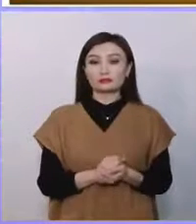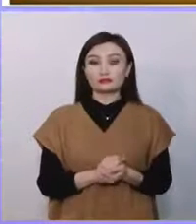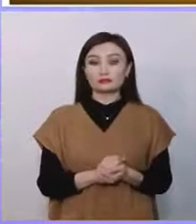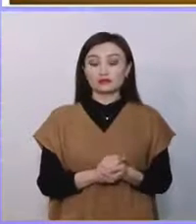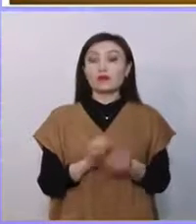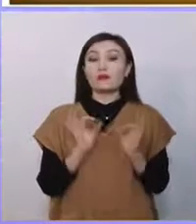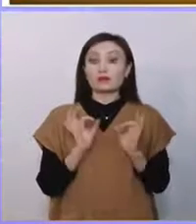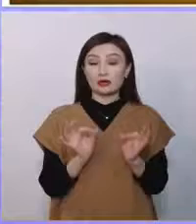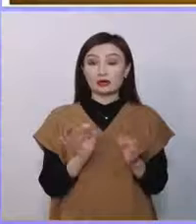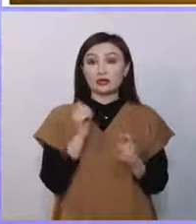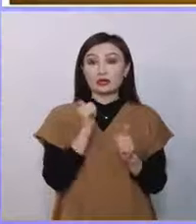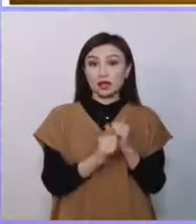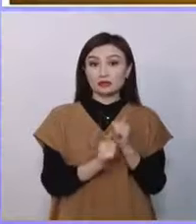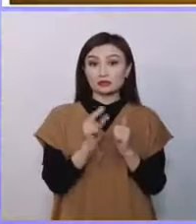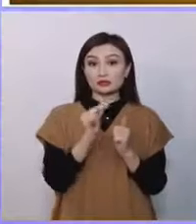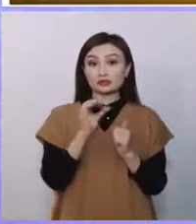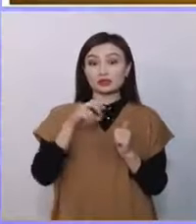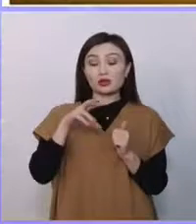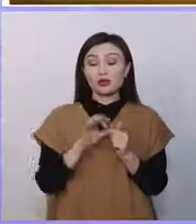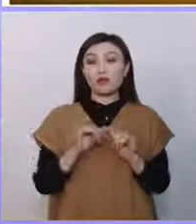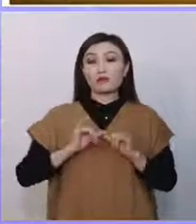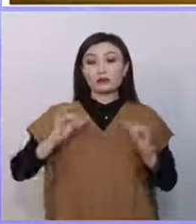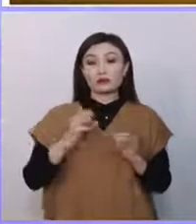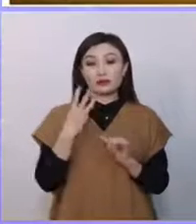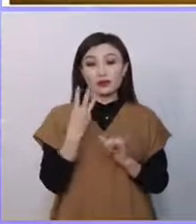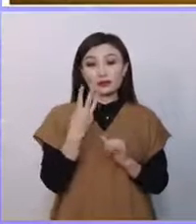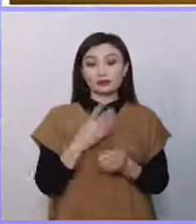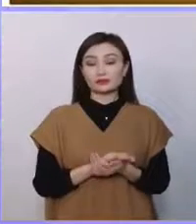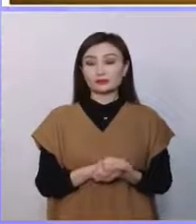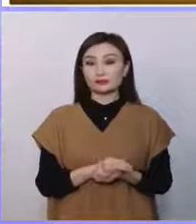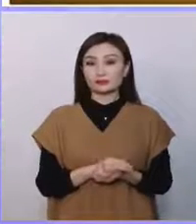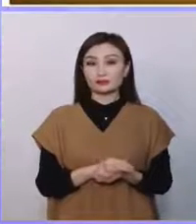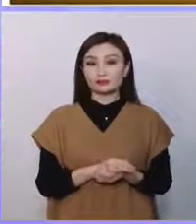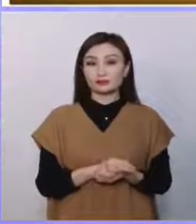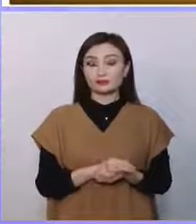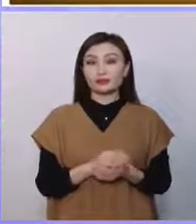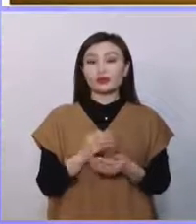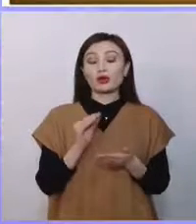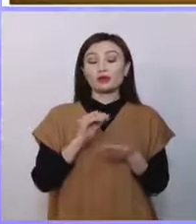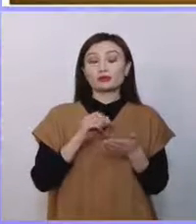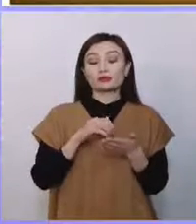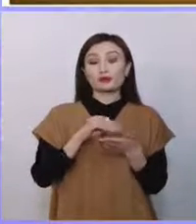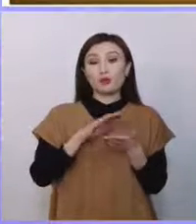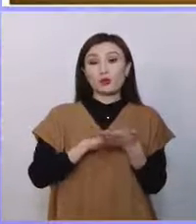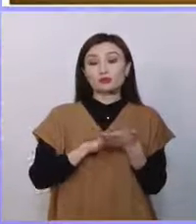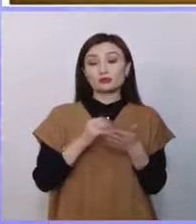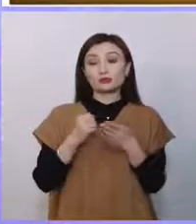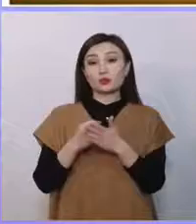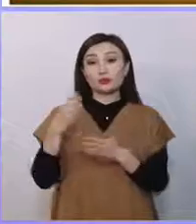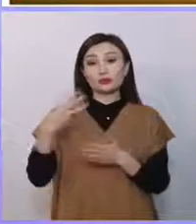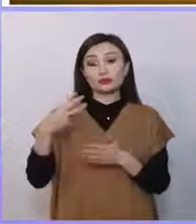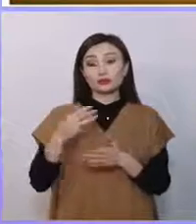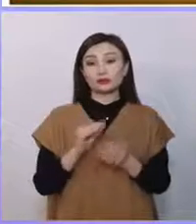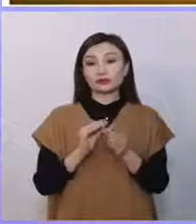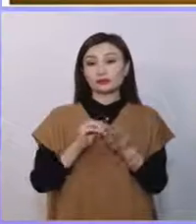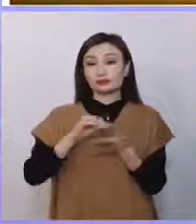правильно каждое число увеличивается на 3 допишите лет до 30